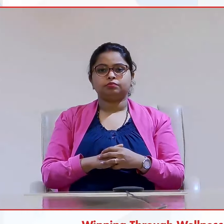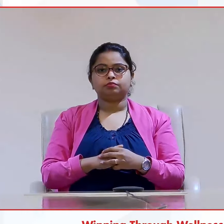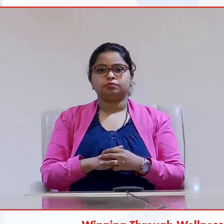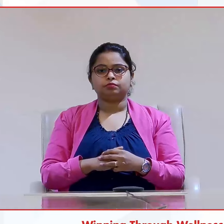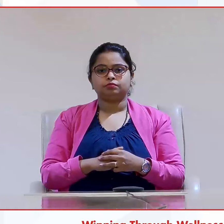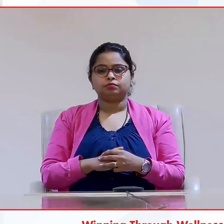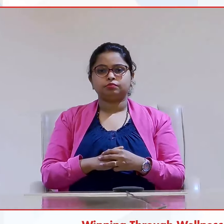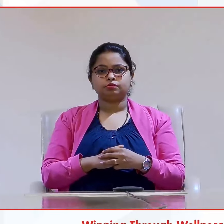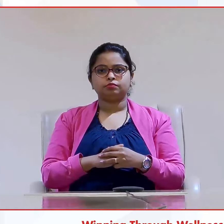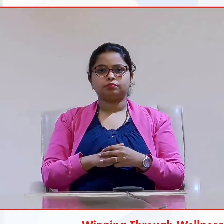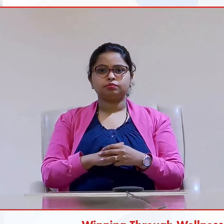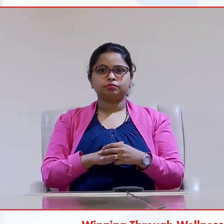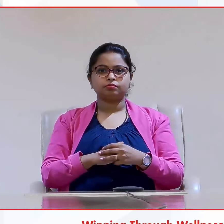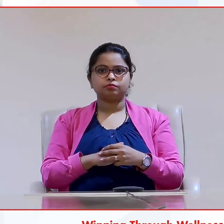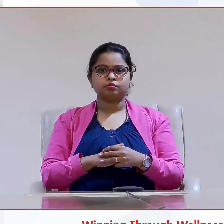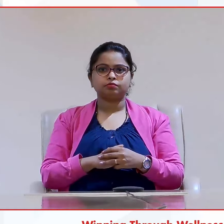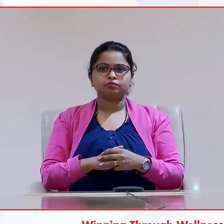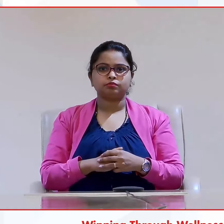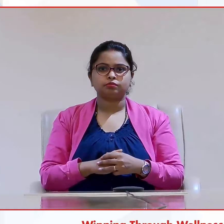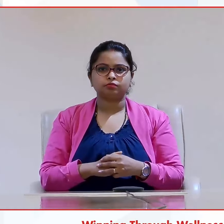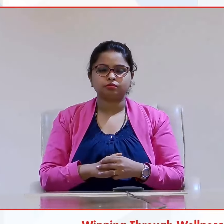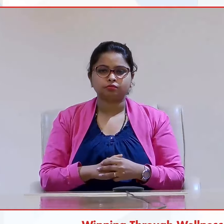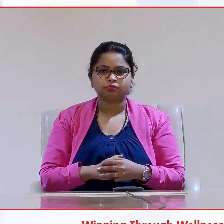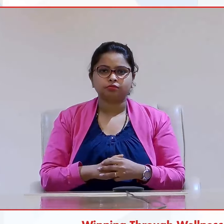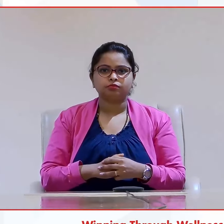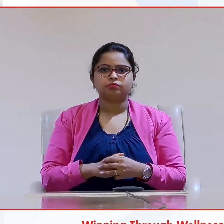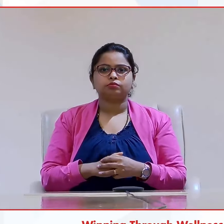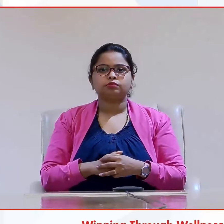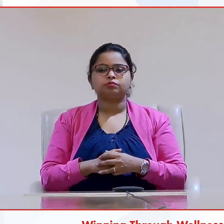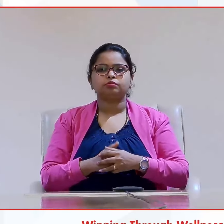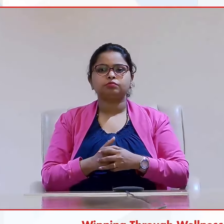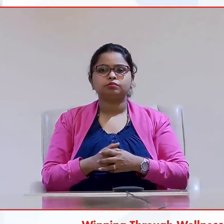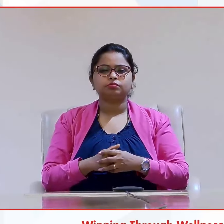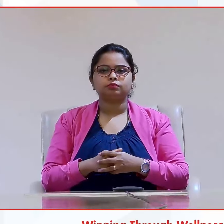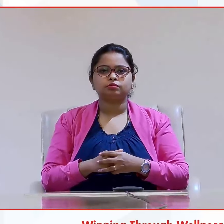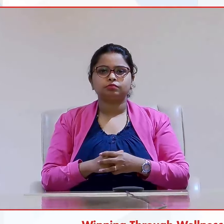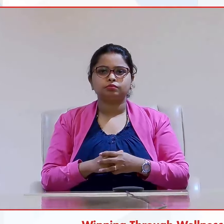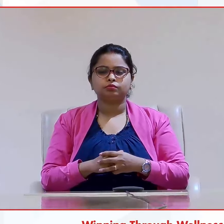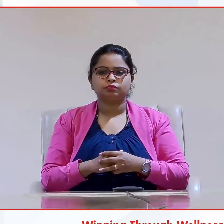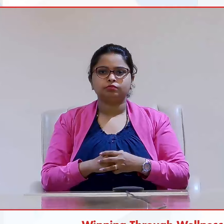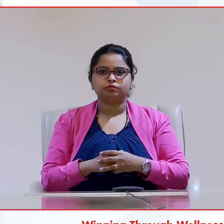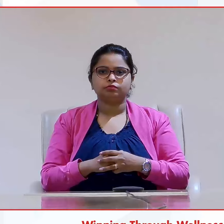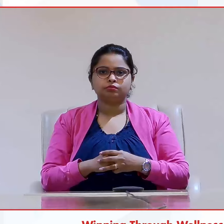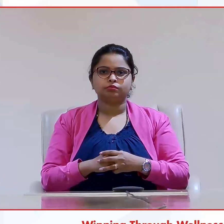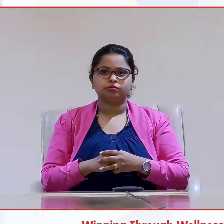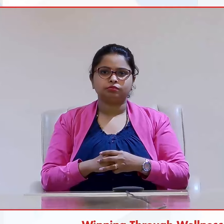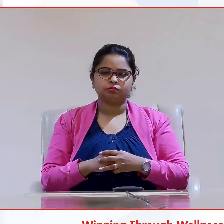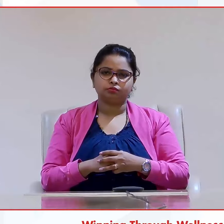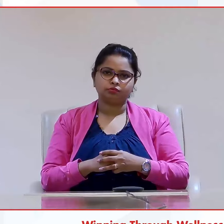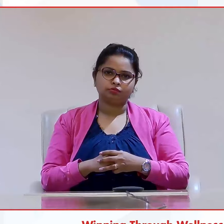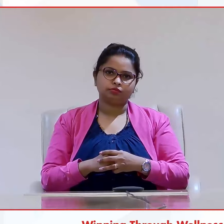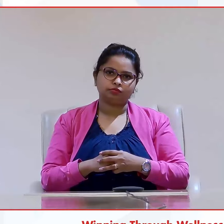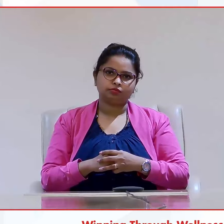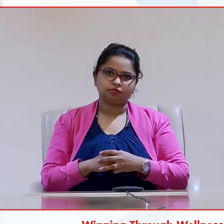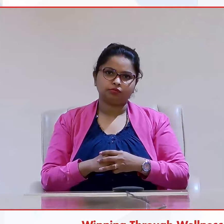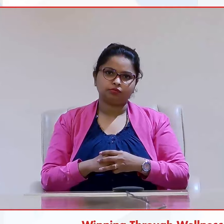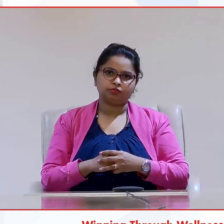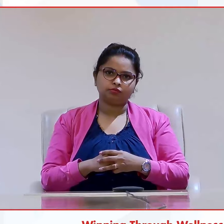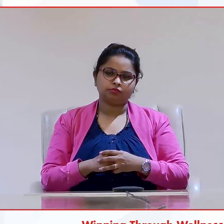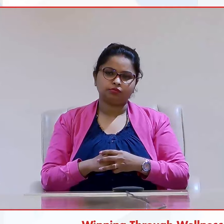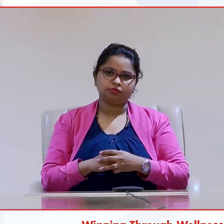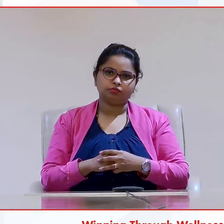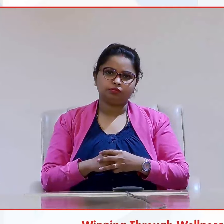राइट. ऑल राइट. आई एम अवेटिंग राहुल जी ऑन द कॉल. He will surely join. He's a master of